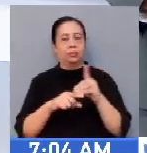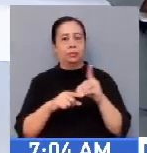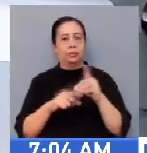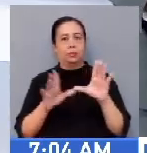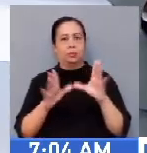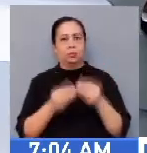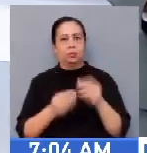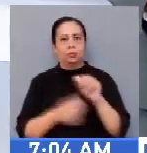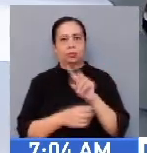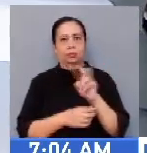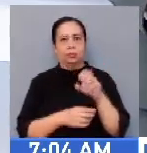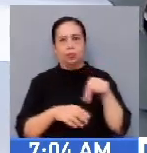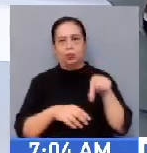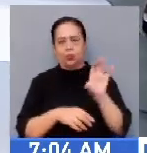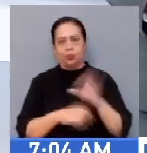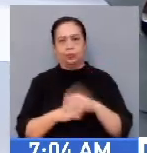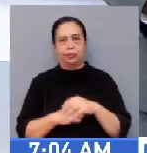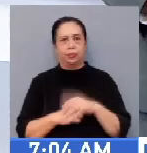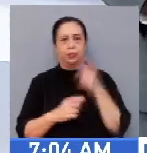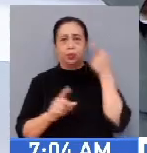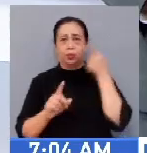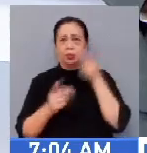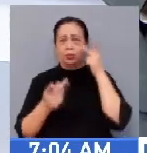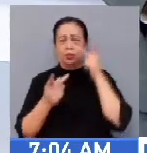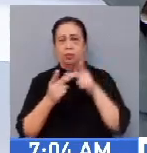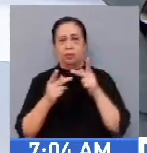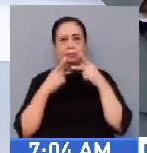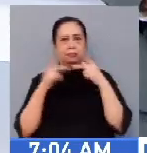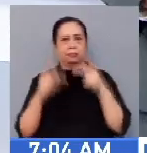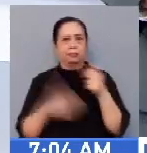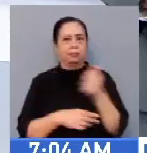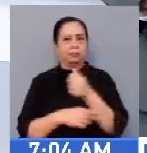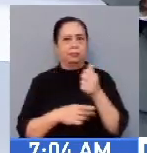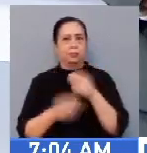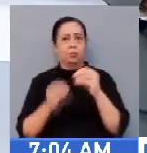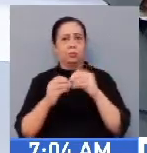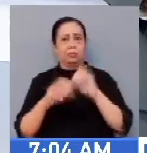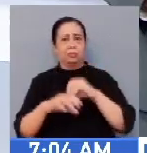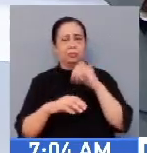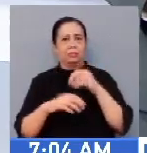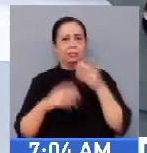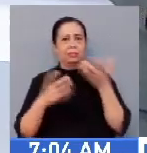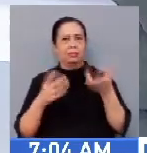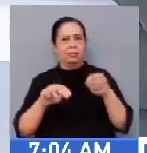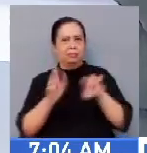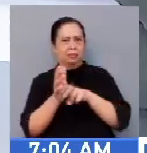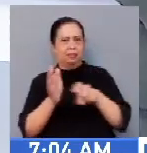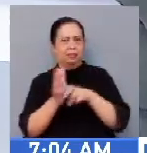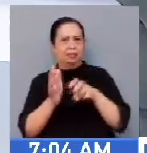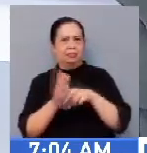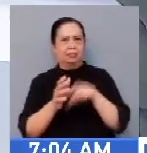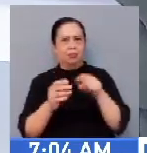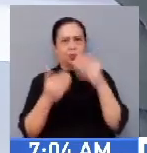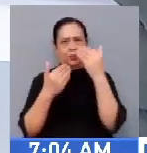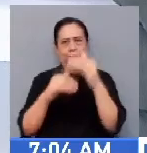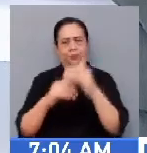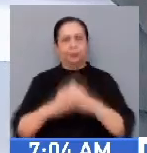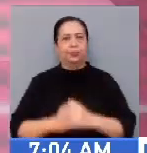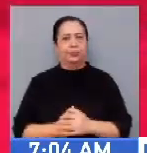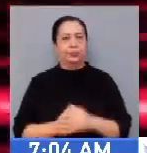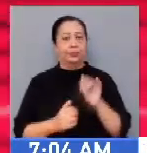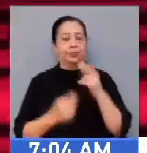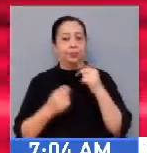City. Target nila ang mga pampublikong sasakyan na higit ang sakay sa dapat na kapasidad nito. Yan ang unang balita ni